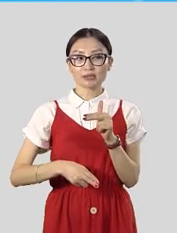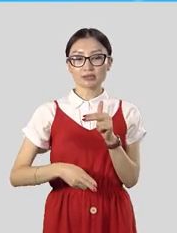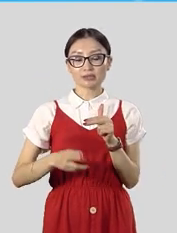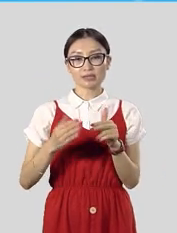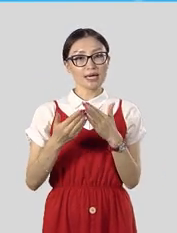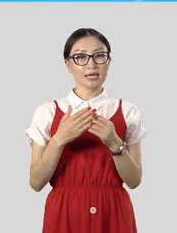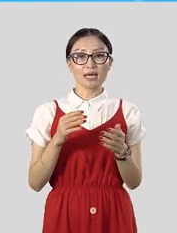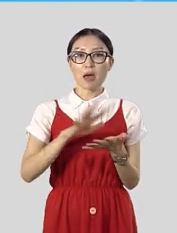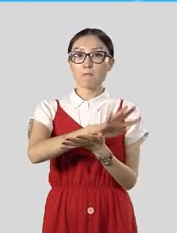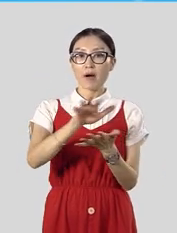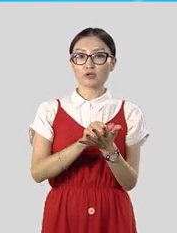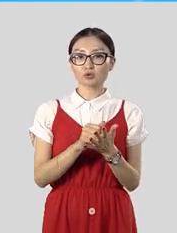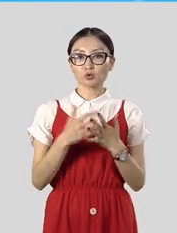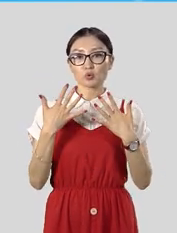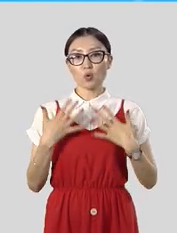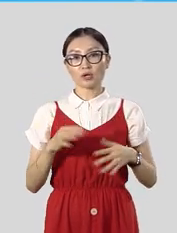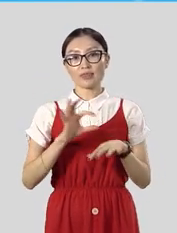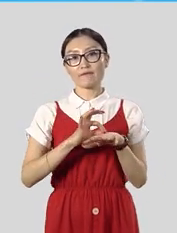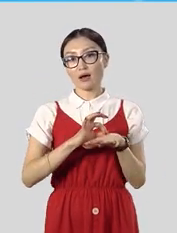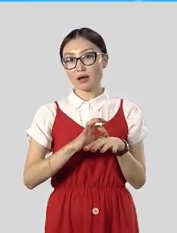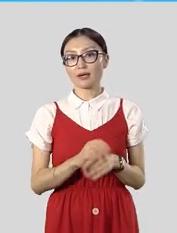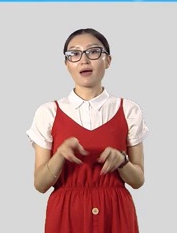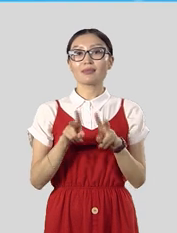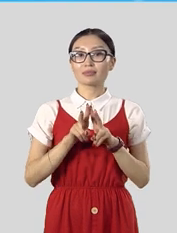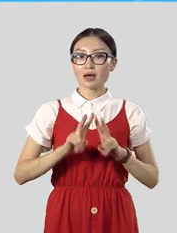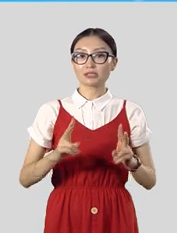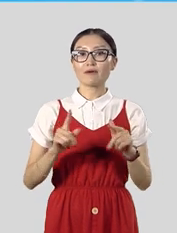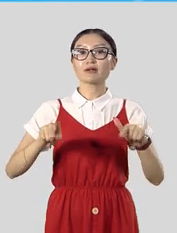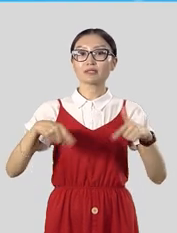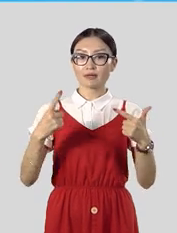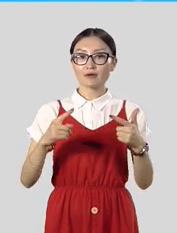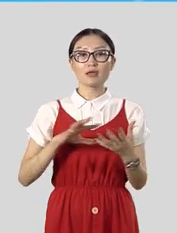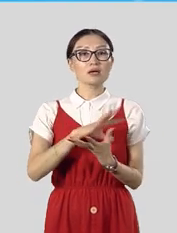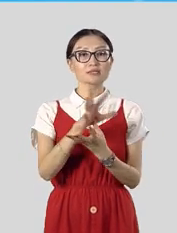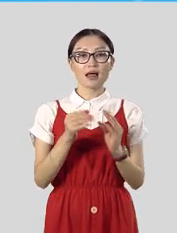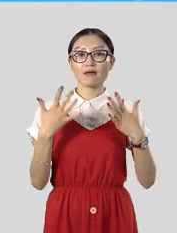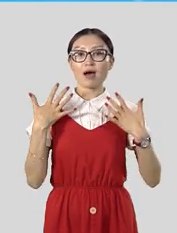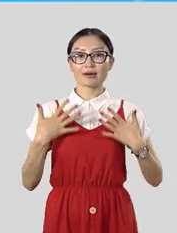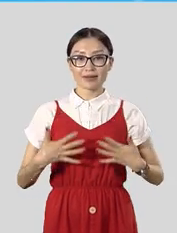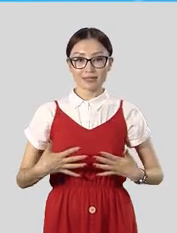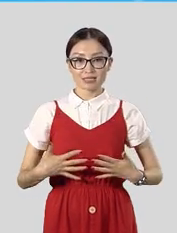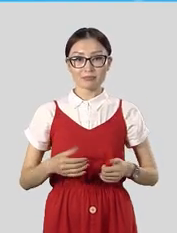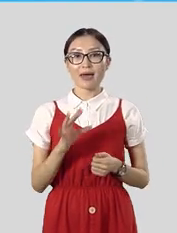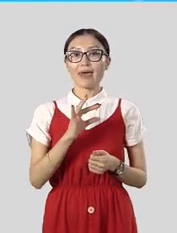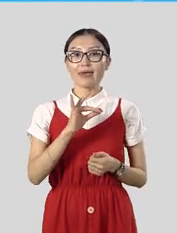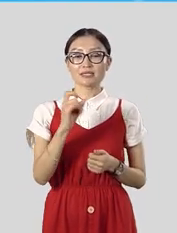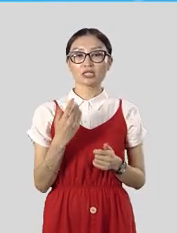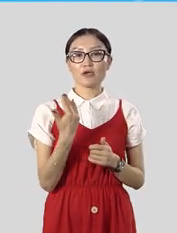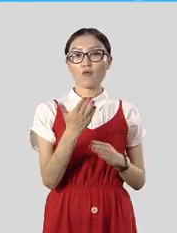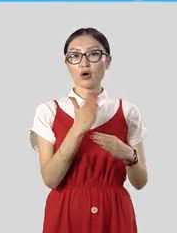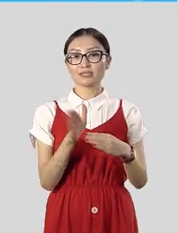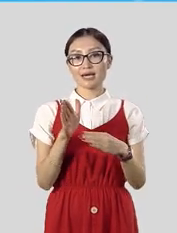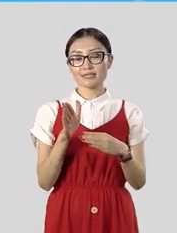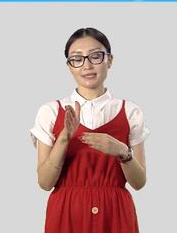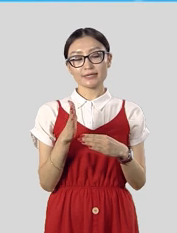или поврежденных органов и тканей, а также восстановление целого организма из его